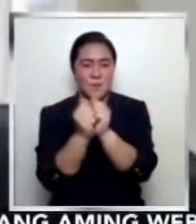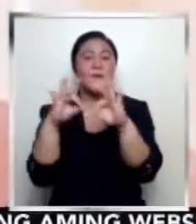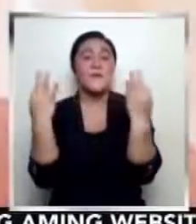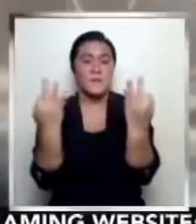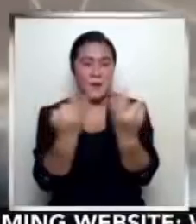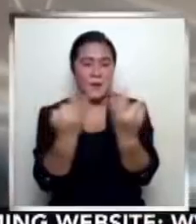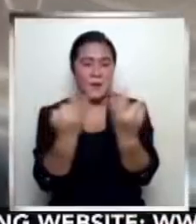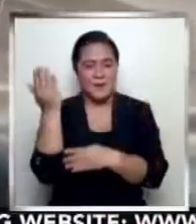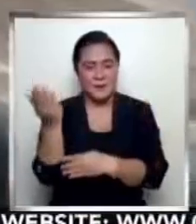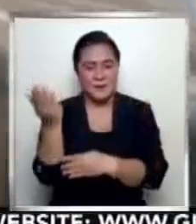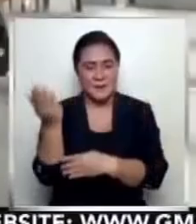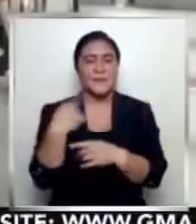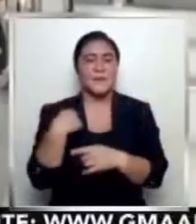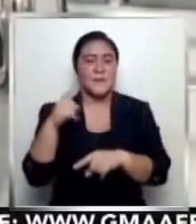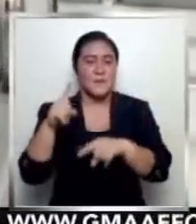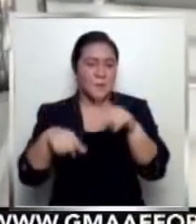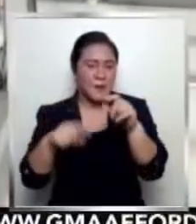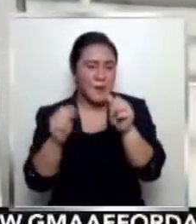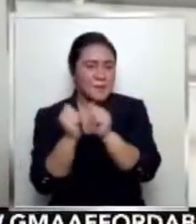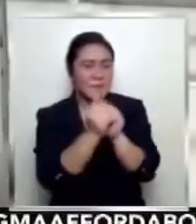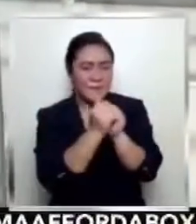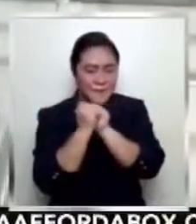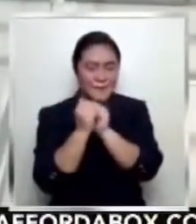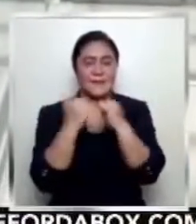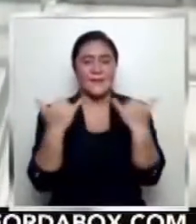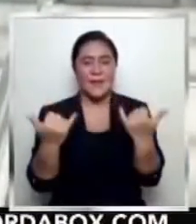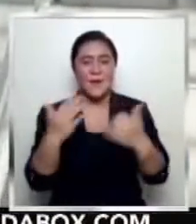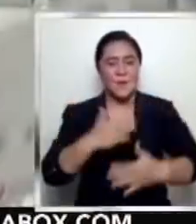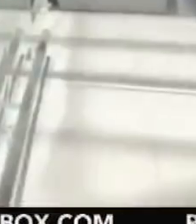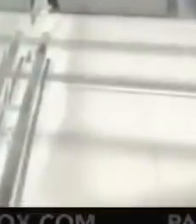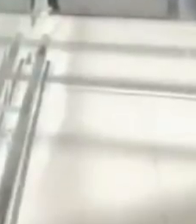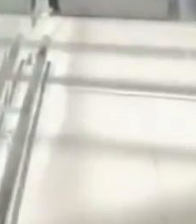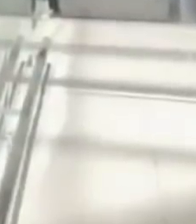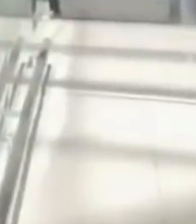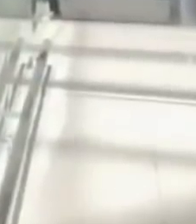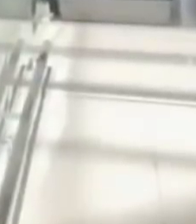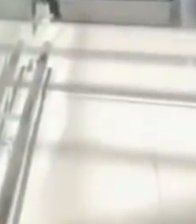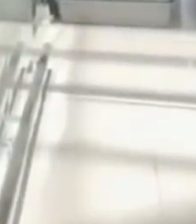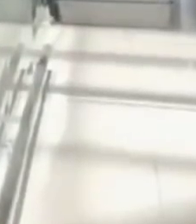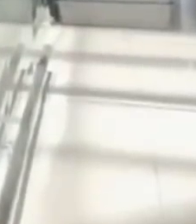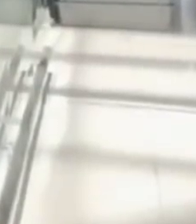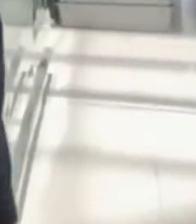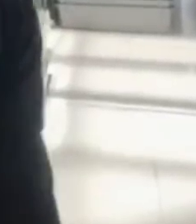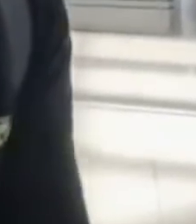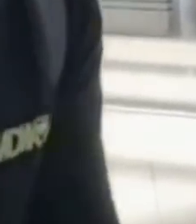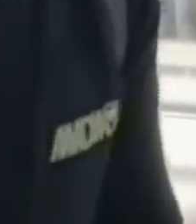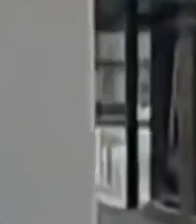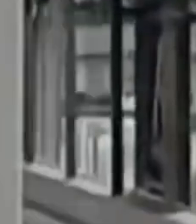kaibigan ko. Mark Salazar, nakatutok 24 oras.